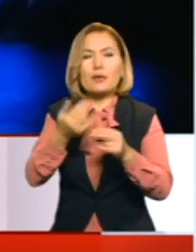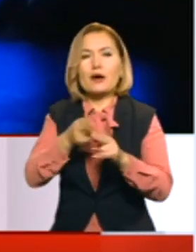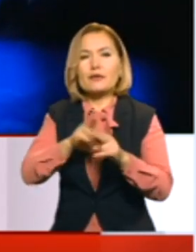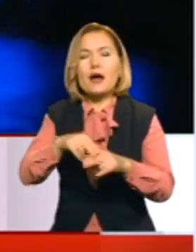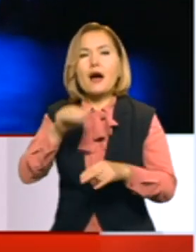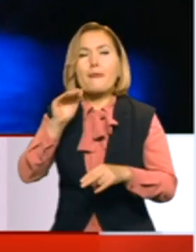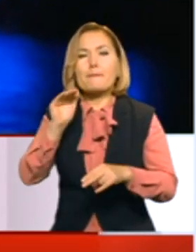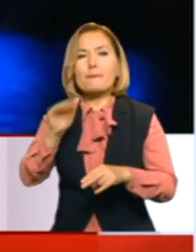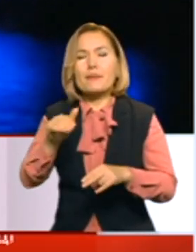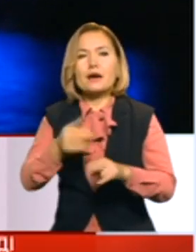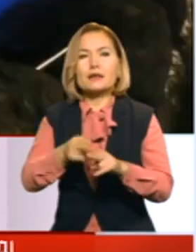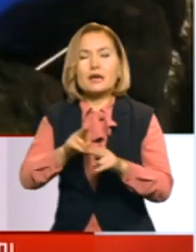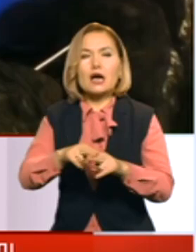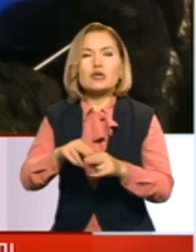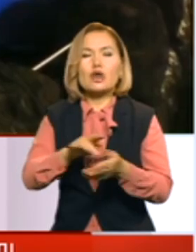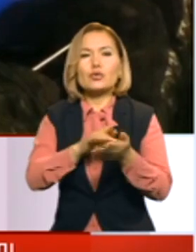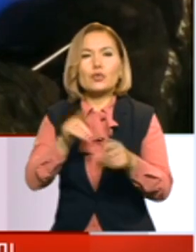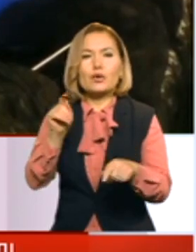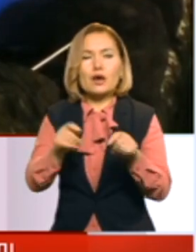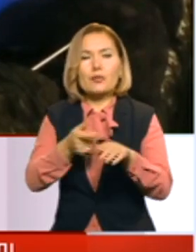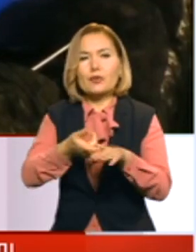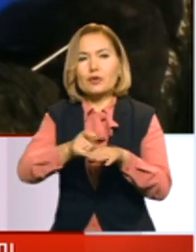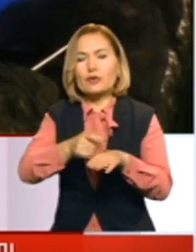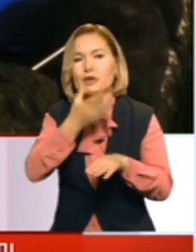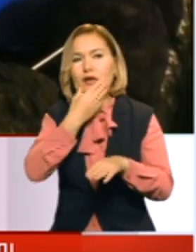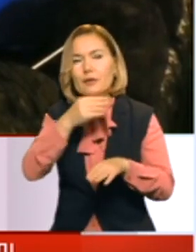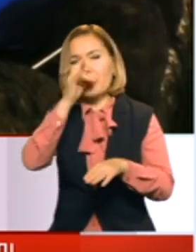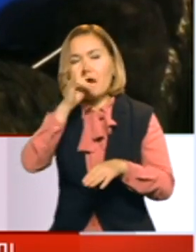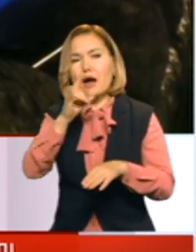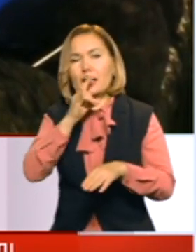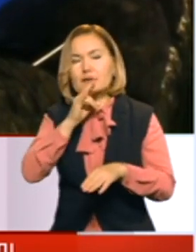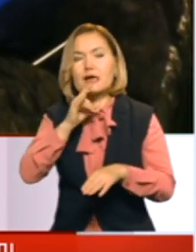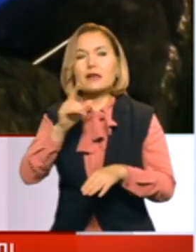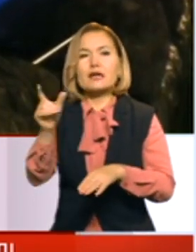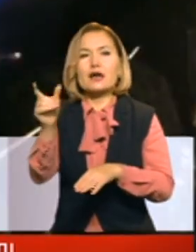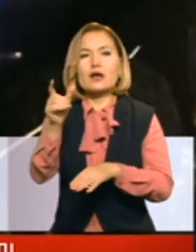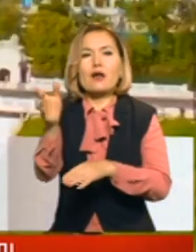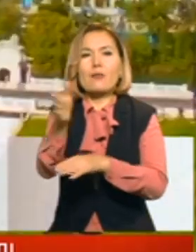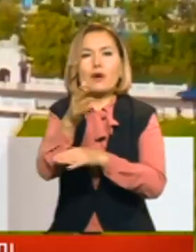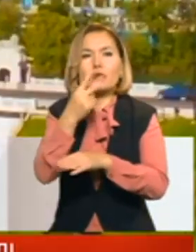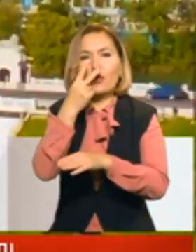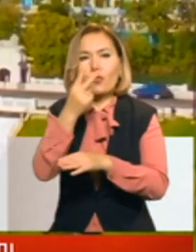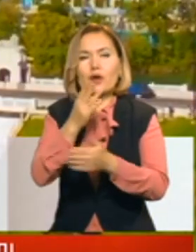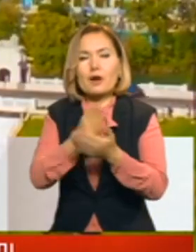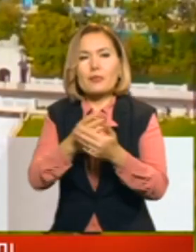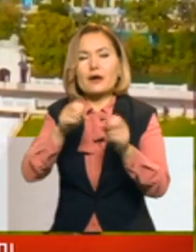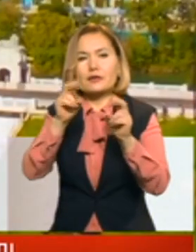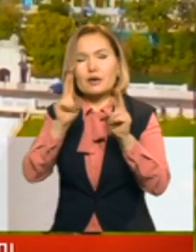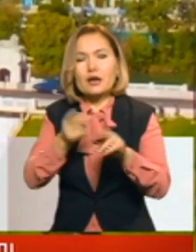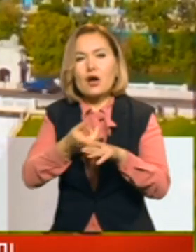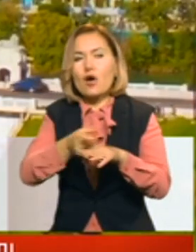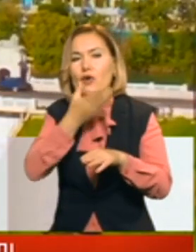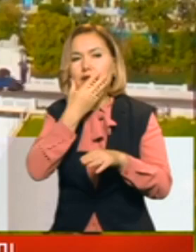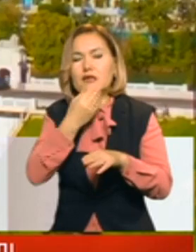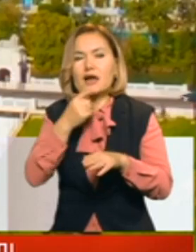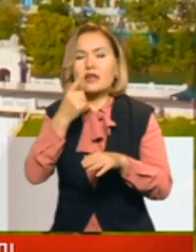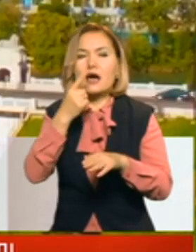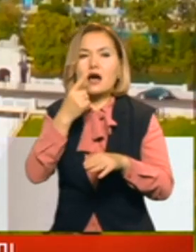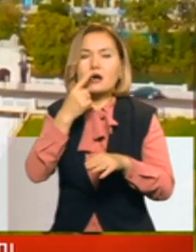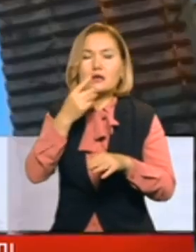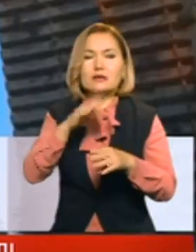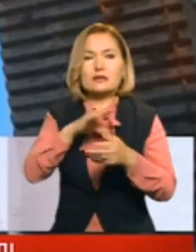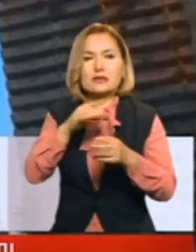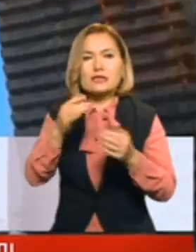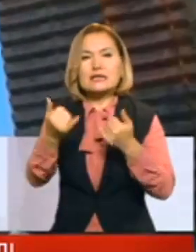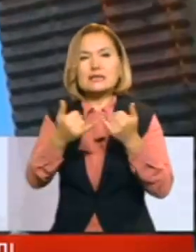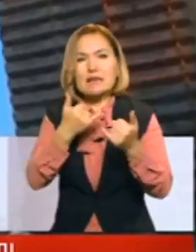турист әлемдегі ең көрікті жерлерінің бірінен еліміздің байрағын тамашалады. Арнайы жарық беру құрылғылары арқылы көк сары түске енген